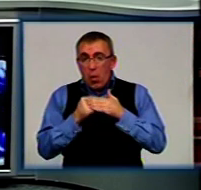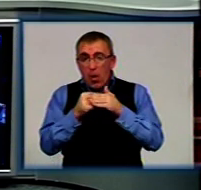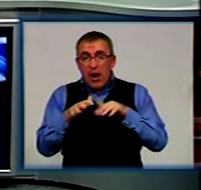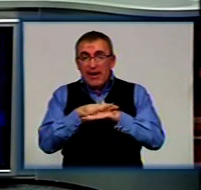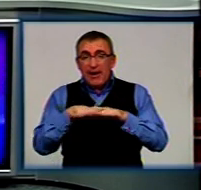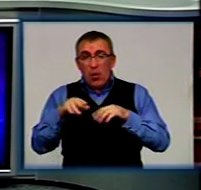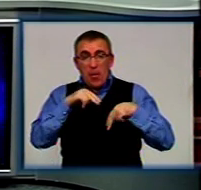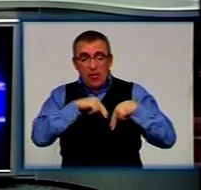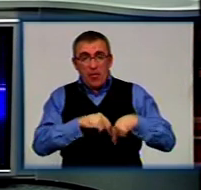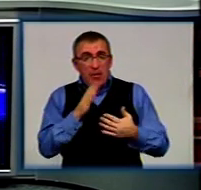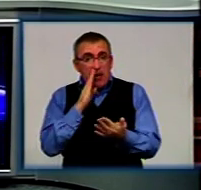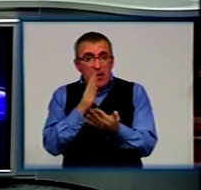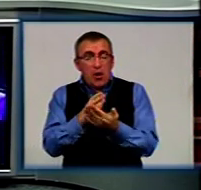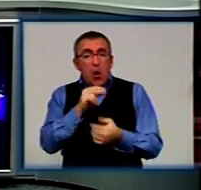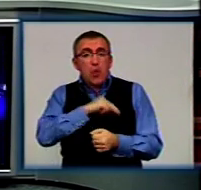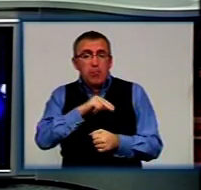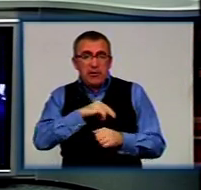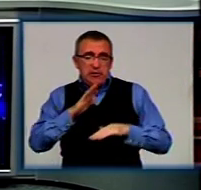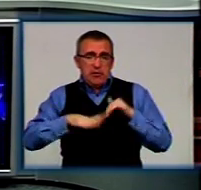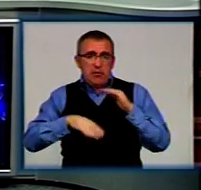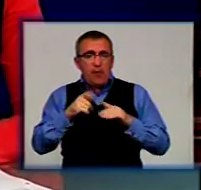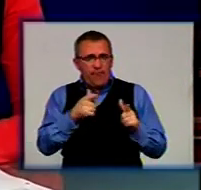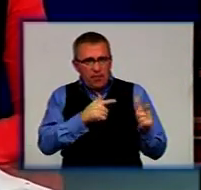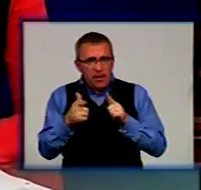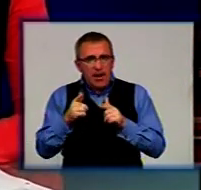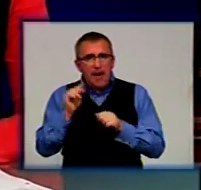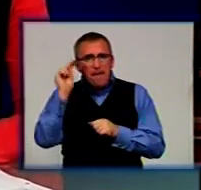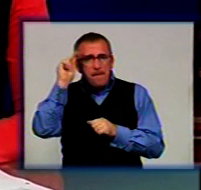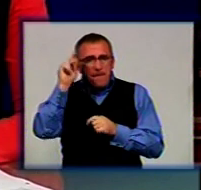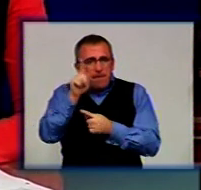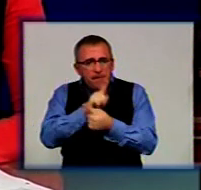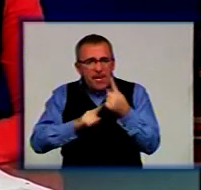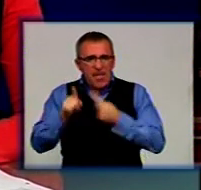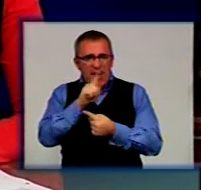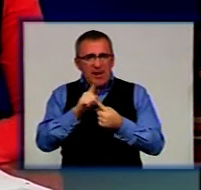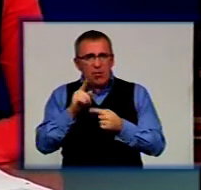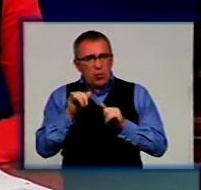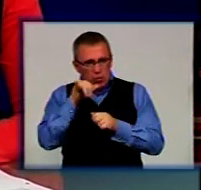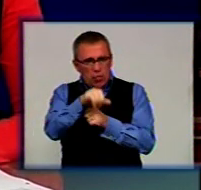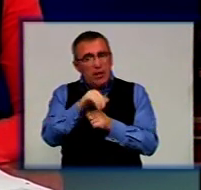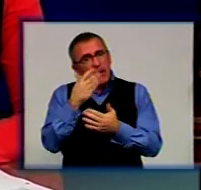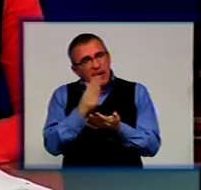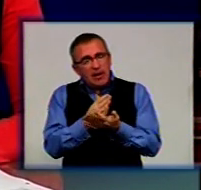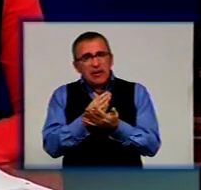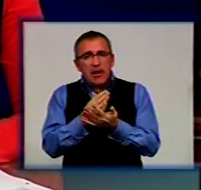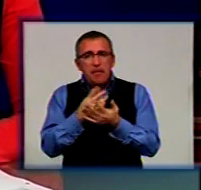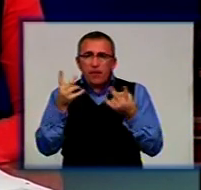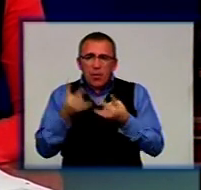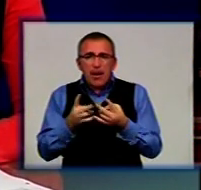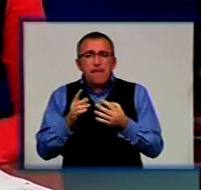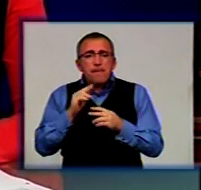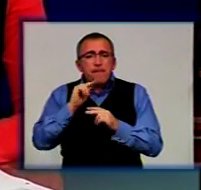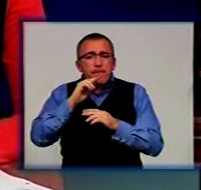ринок праці націлений на робітничі професії. Чи готові перенавчатися люди, які приходять до вас, і чи взагалі є така потреба перенавчати? Мається на